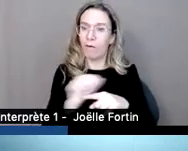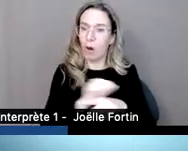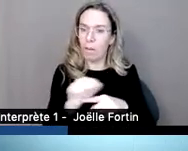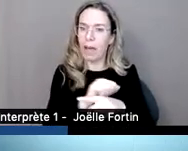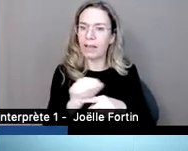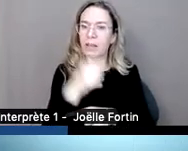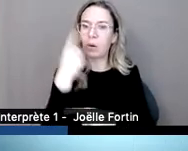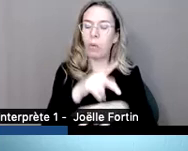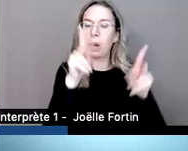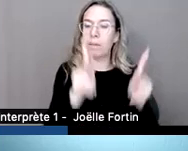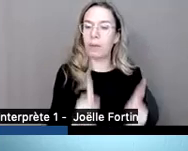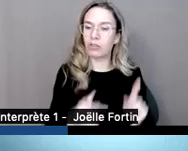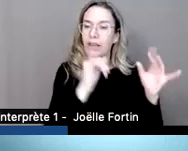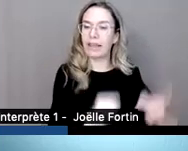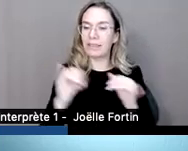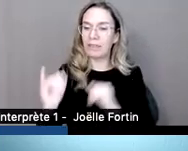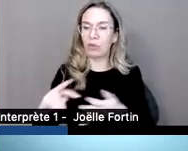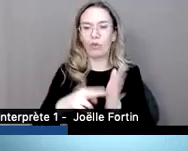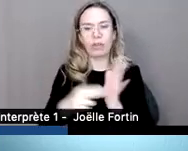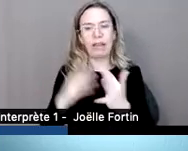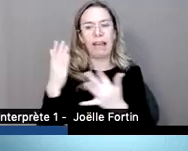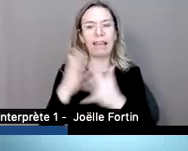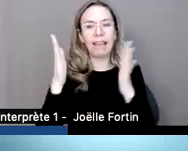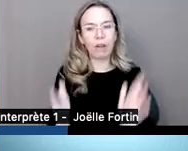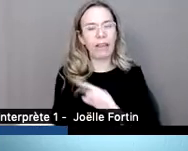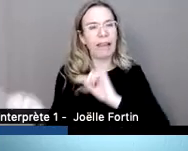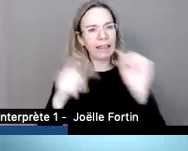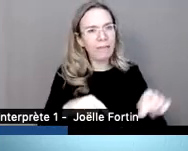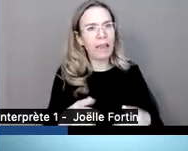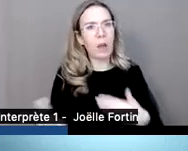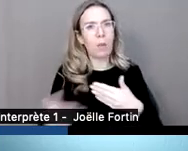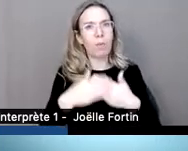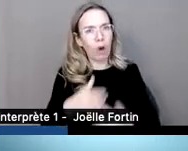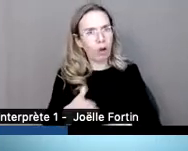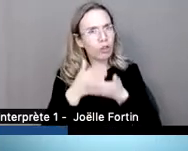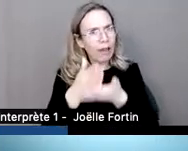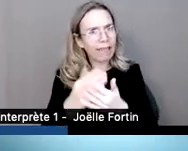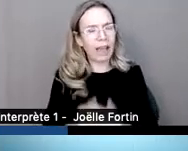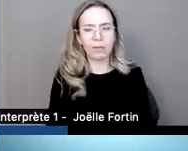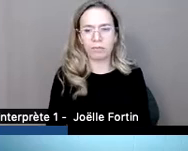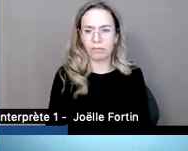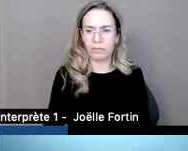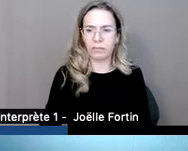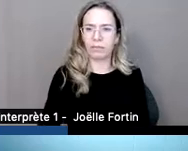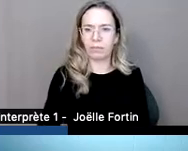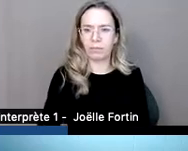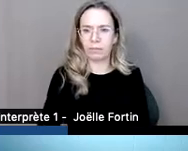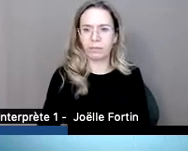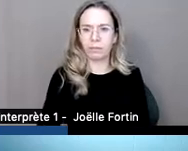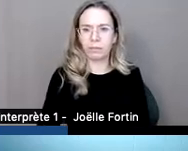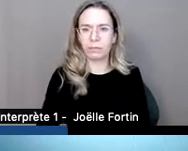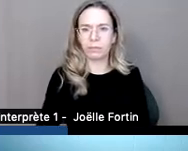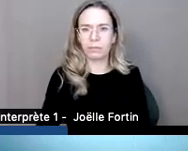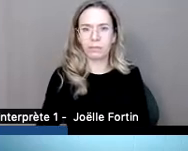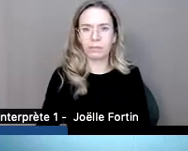les individus, c'est-à-dire des intervenants qui peuvent venir des proches aidants d'un peu partout. Et vous